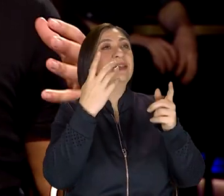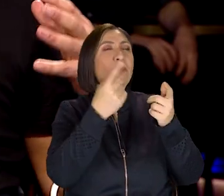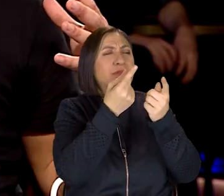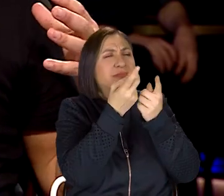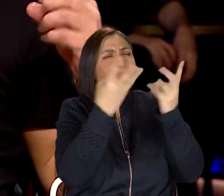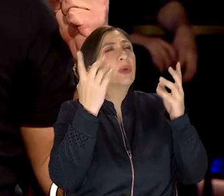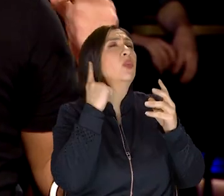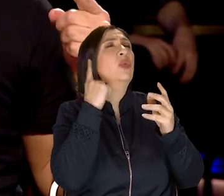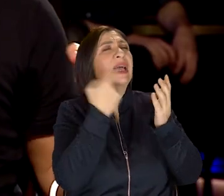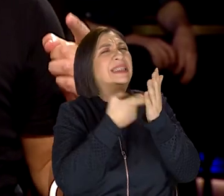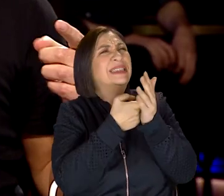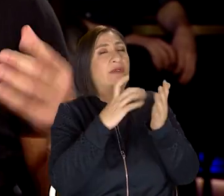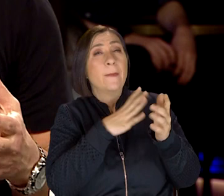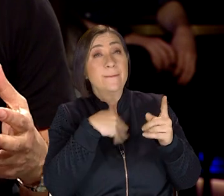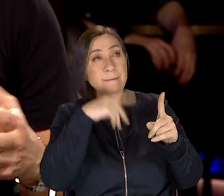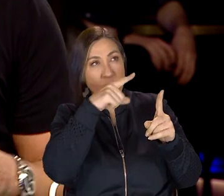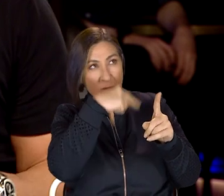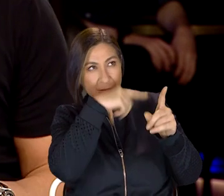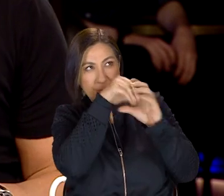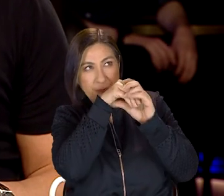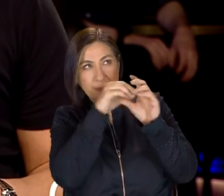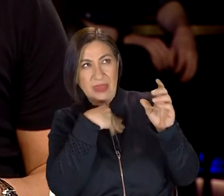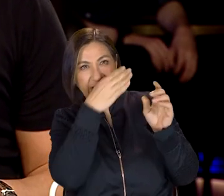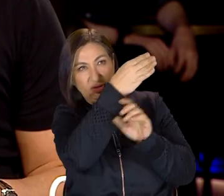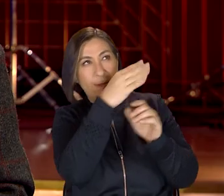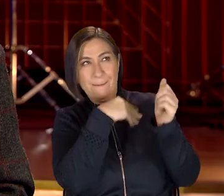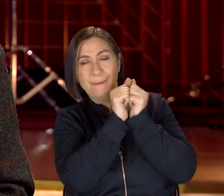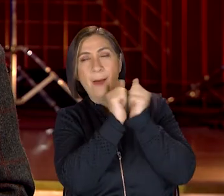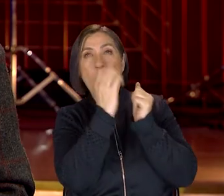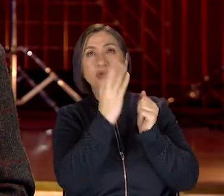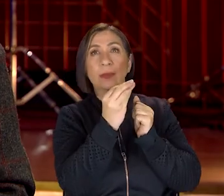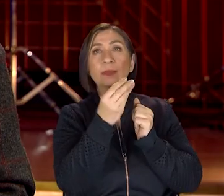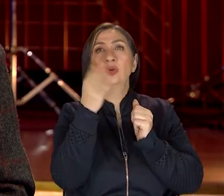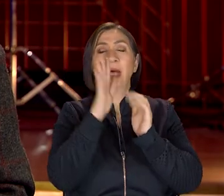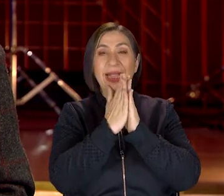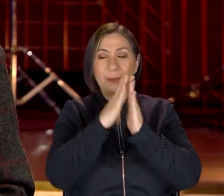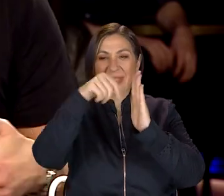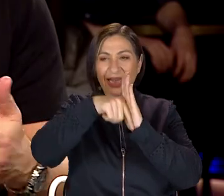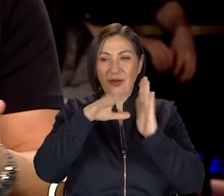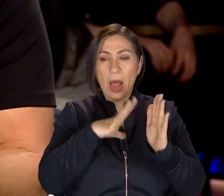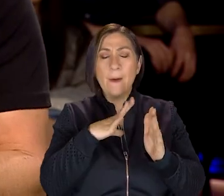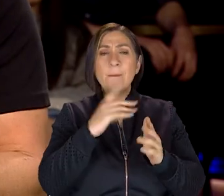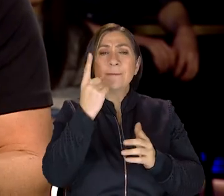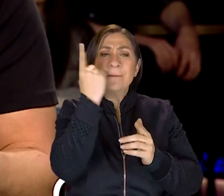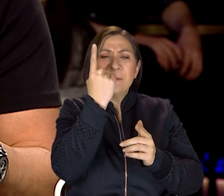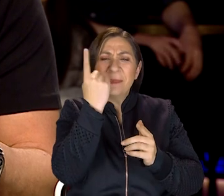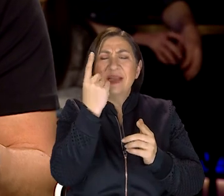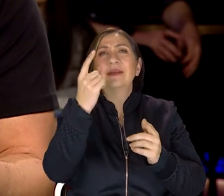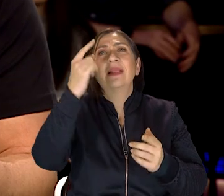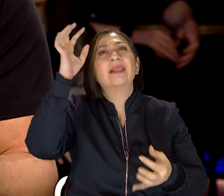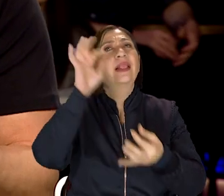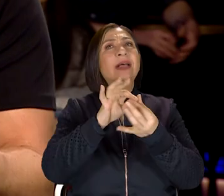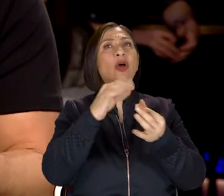abi görüyorum. Yani diyor ki ben bir gün onların arasında olacağım ve ondan sonra kitapta detayı var ama bir vesileyle ben o